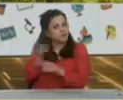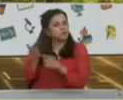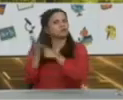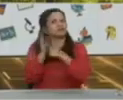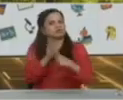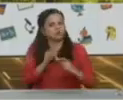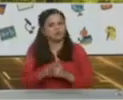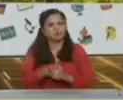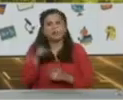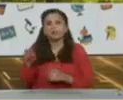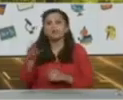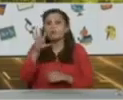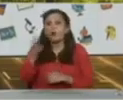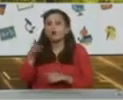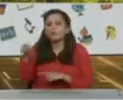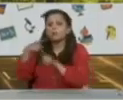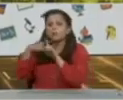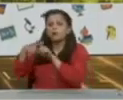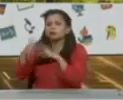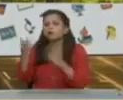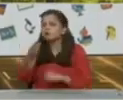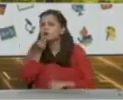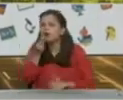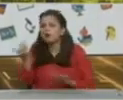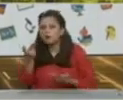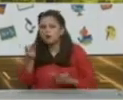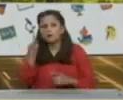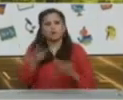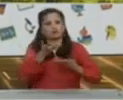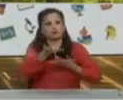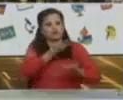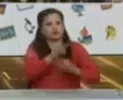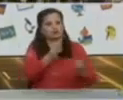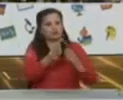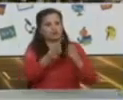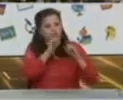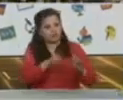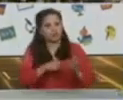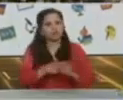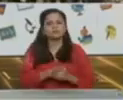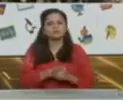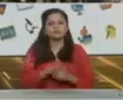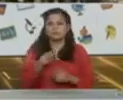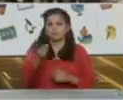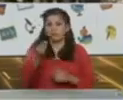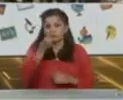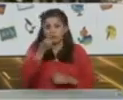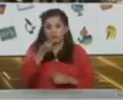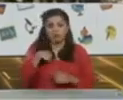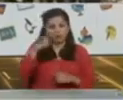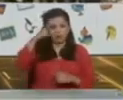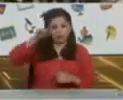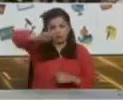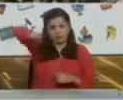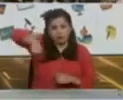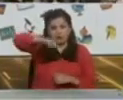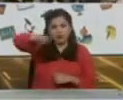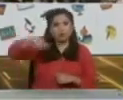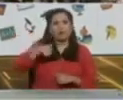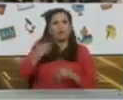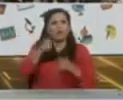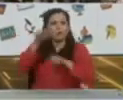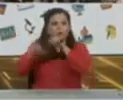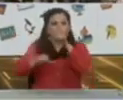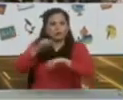उसकी जो विशेषता है उसकी बात करें। खाना पकाने की हमारी जो प्रक्रिया है,